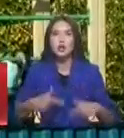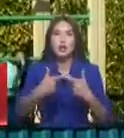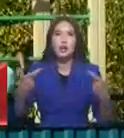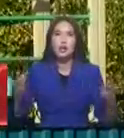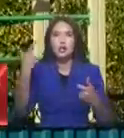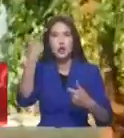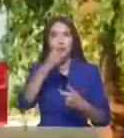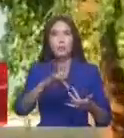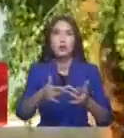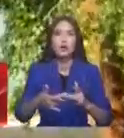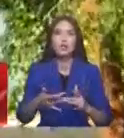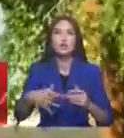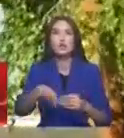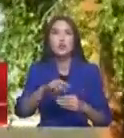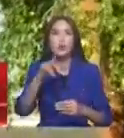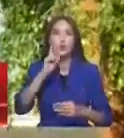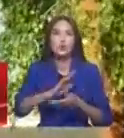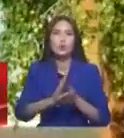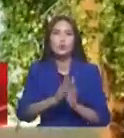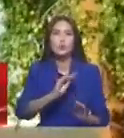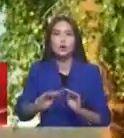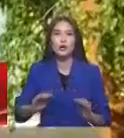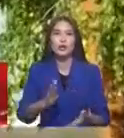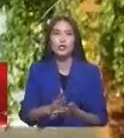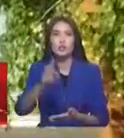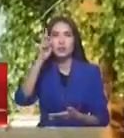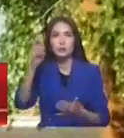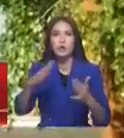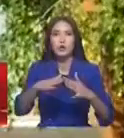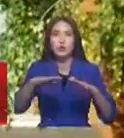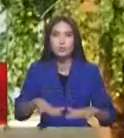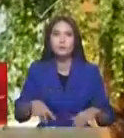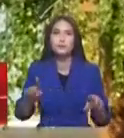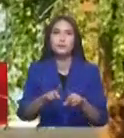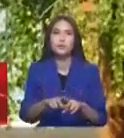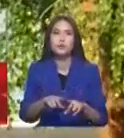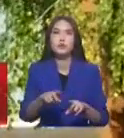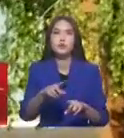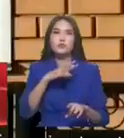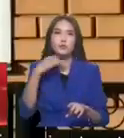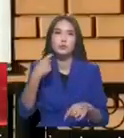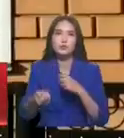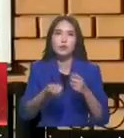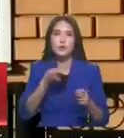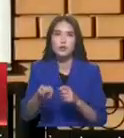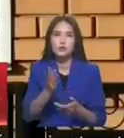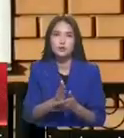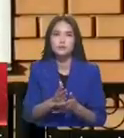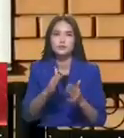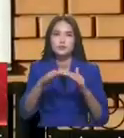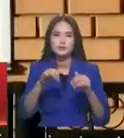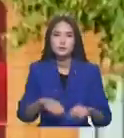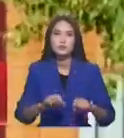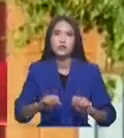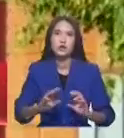при местной школе. У нас активно идет строительство домов, также вот двумя этими товарищами. В домах сразу находятся